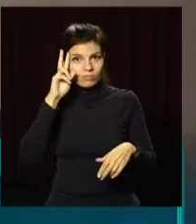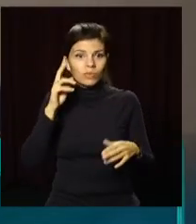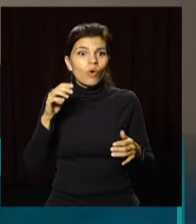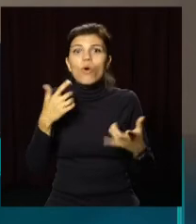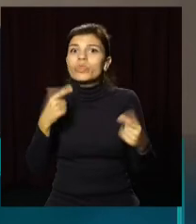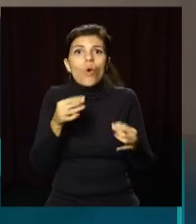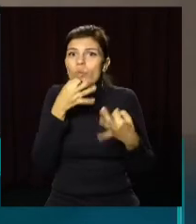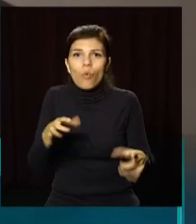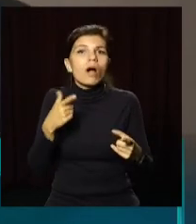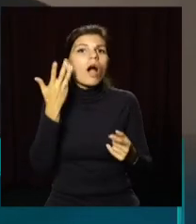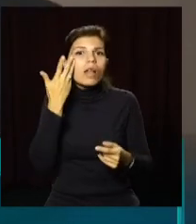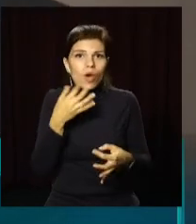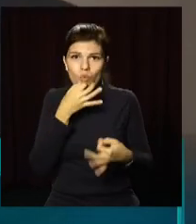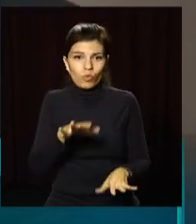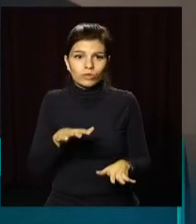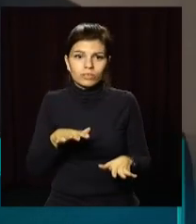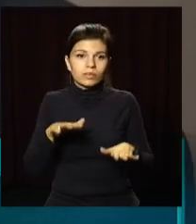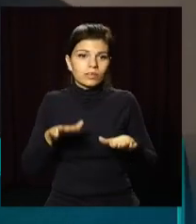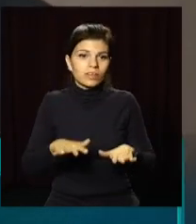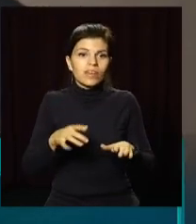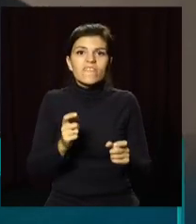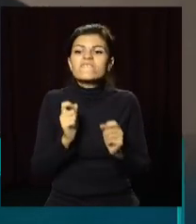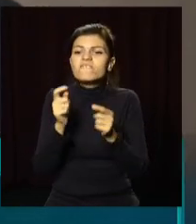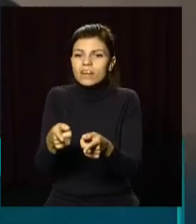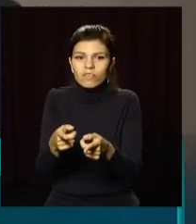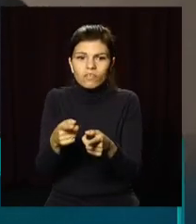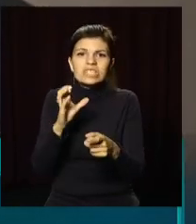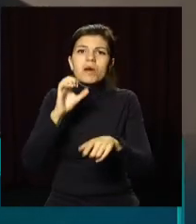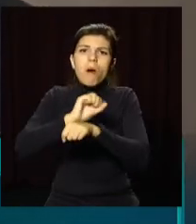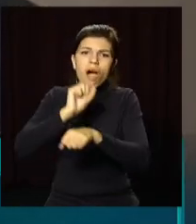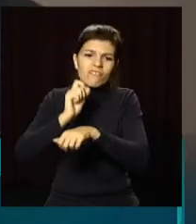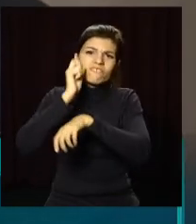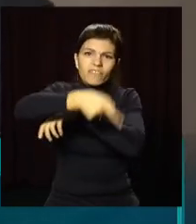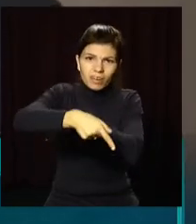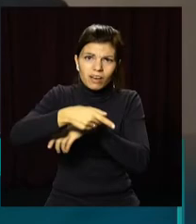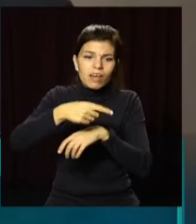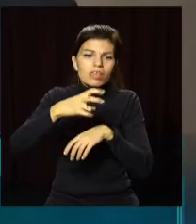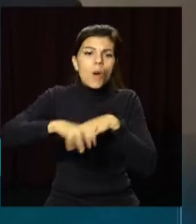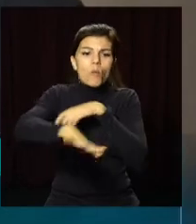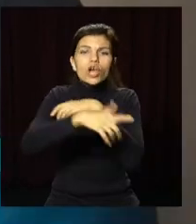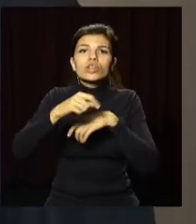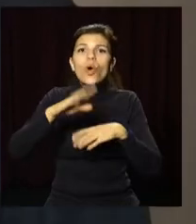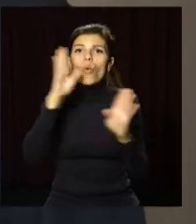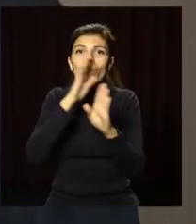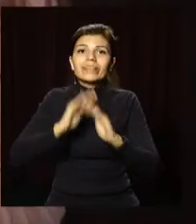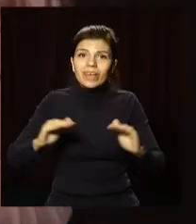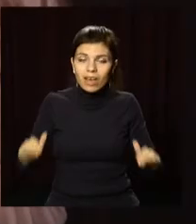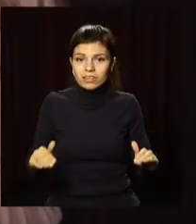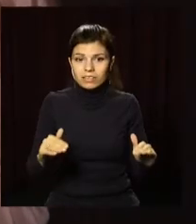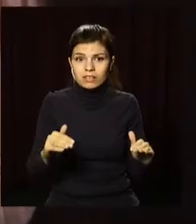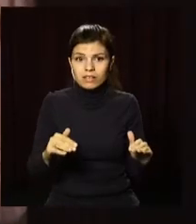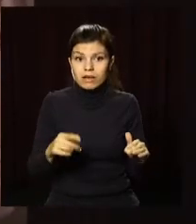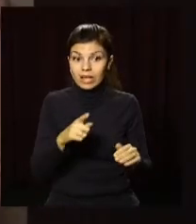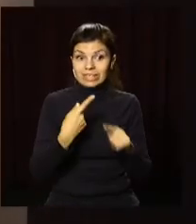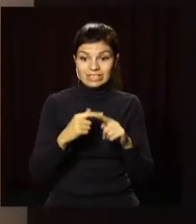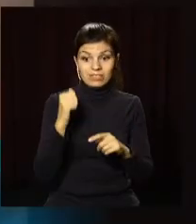де угодно, коли угодно і як угодно. Виливають її з балкона прямо на площадку, де гуляють діти. Прямо